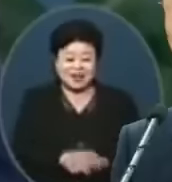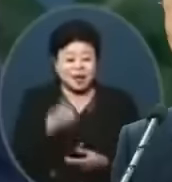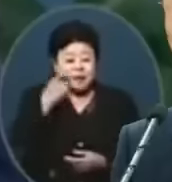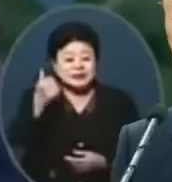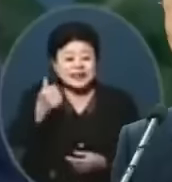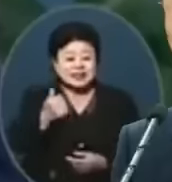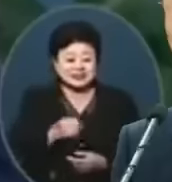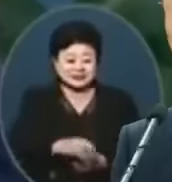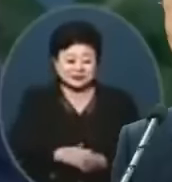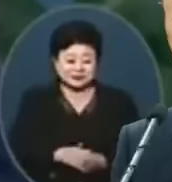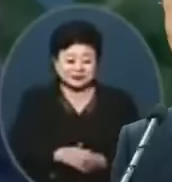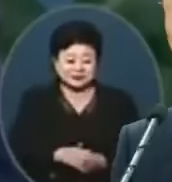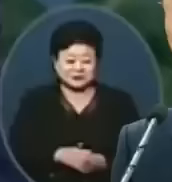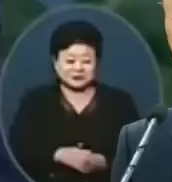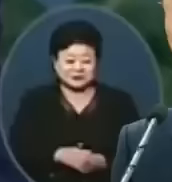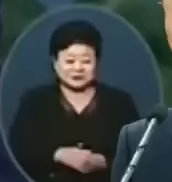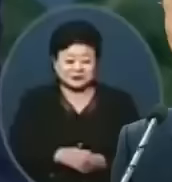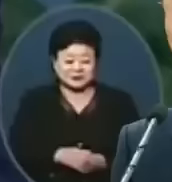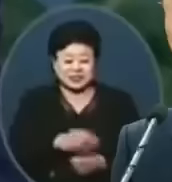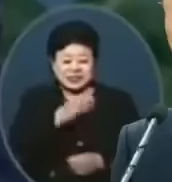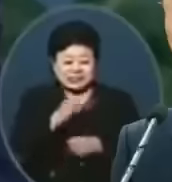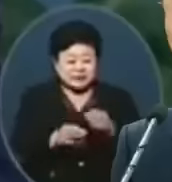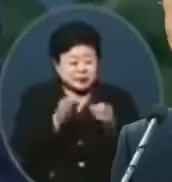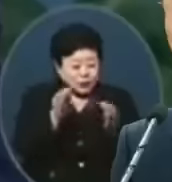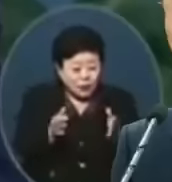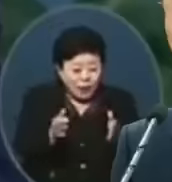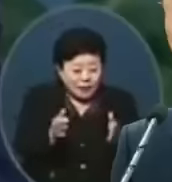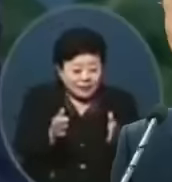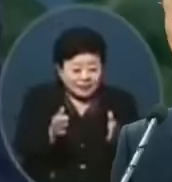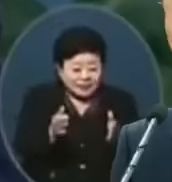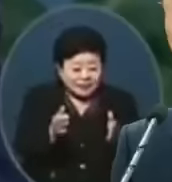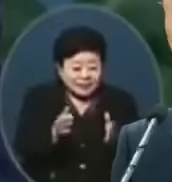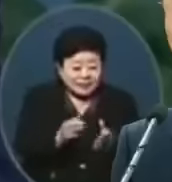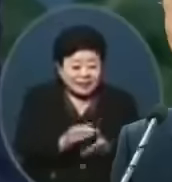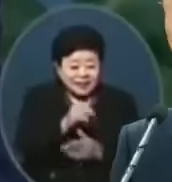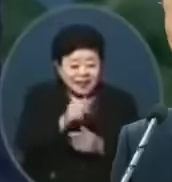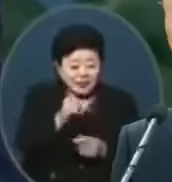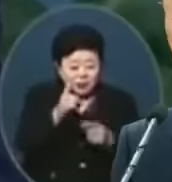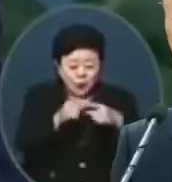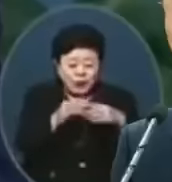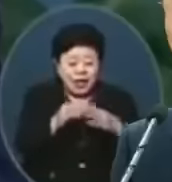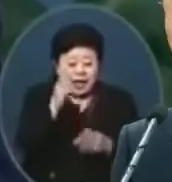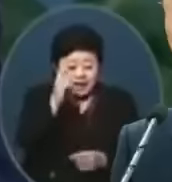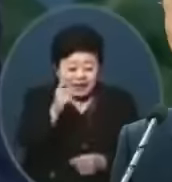목사님이 와서 강연하기 전에는 10년 동안에 한 교회가